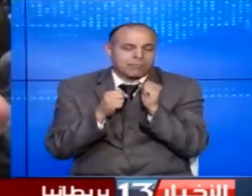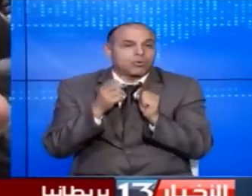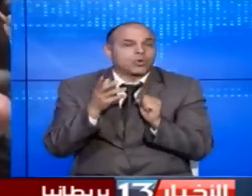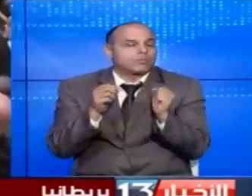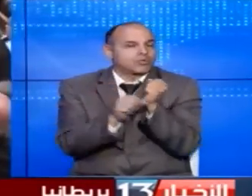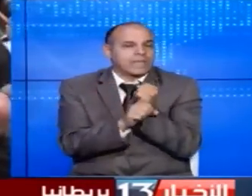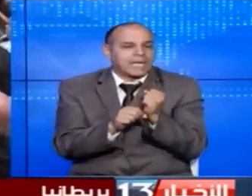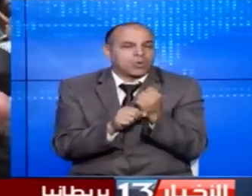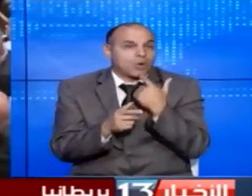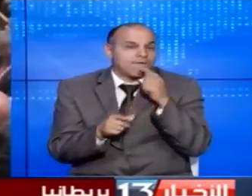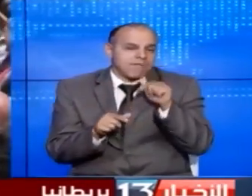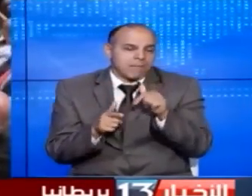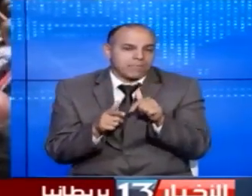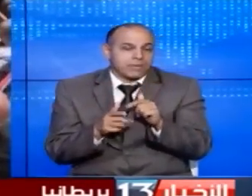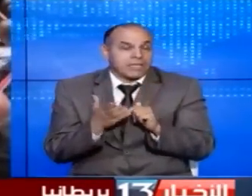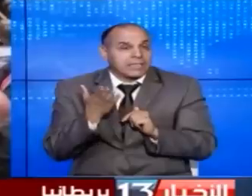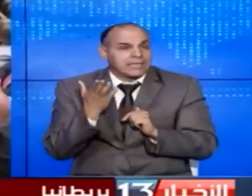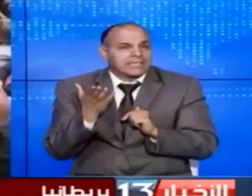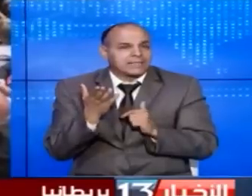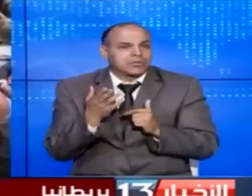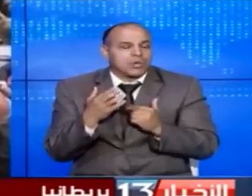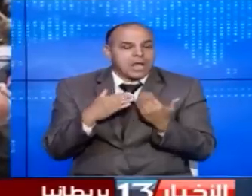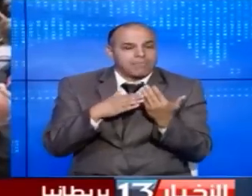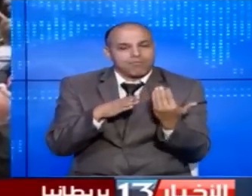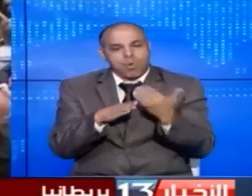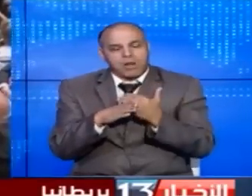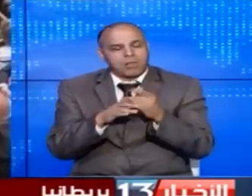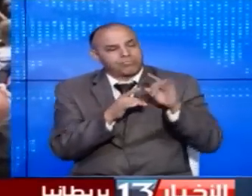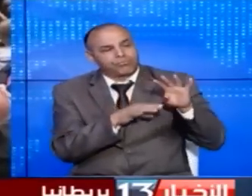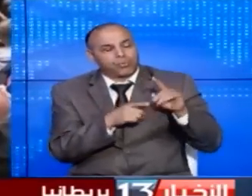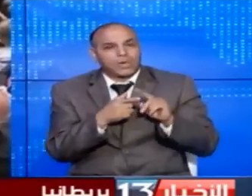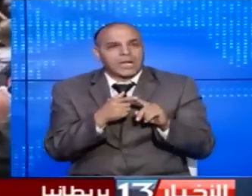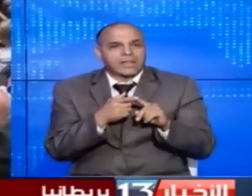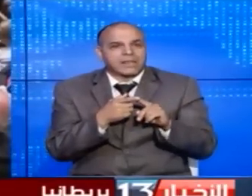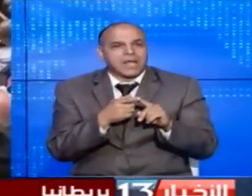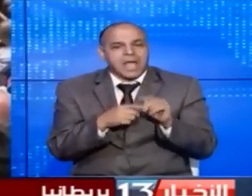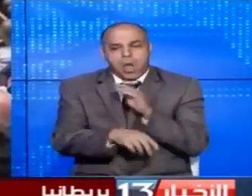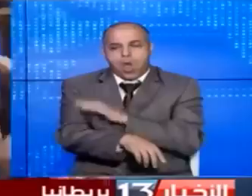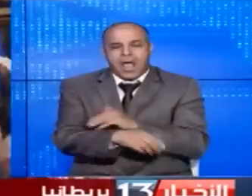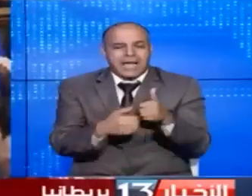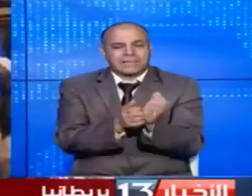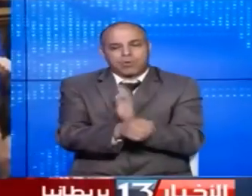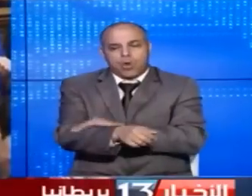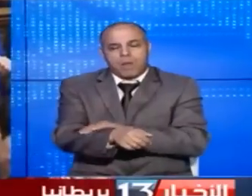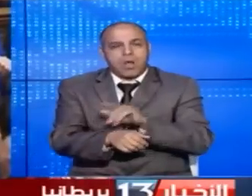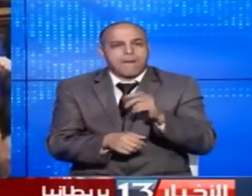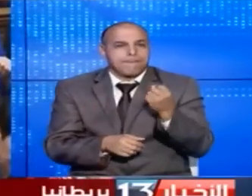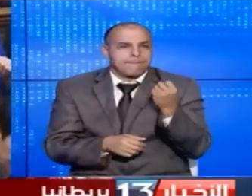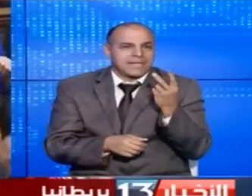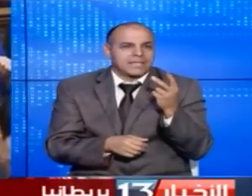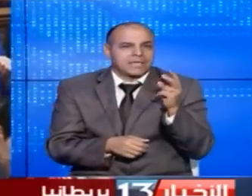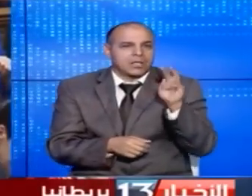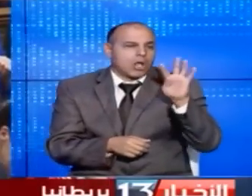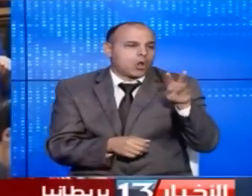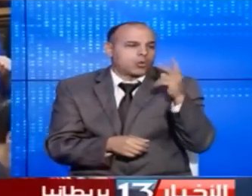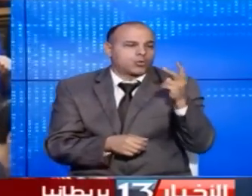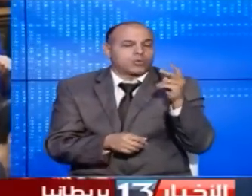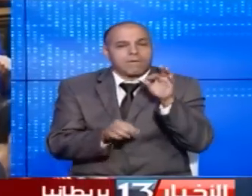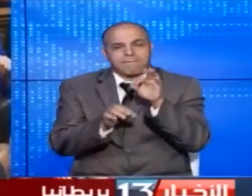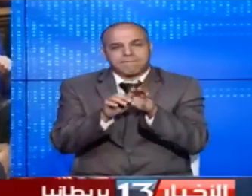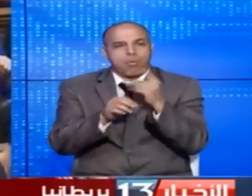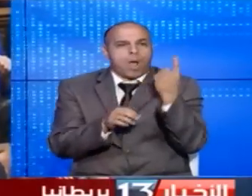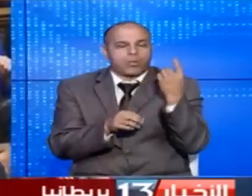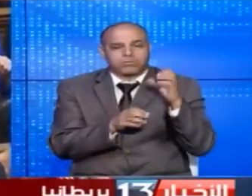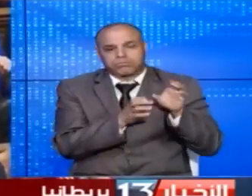مستحيلا توفرها في ظل تلويح المعارضة بالرفض، خاصة حزب العمال الذي يملك 242 صوتا